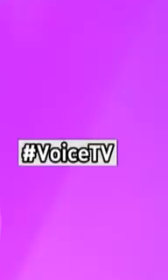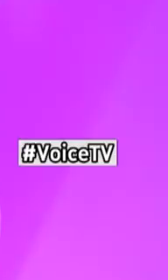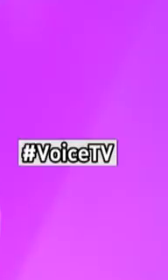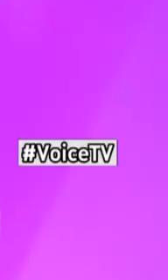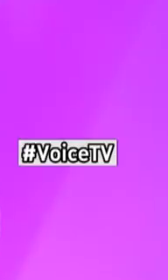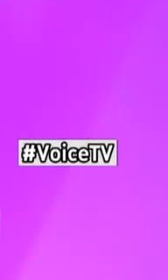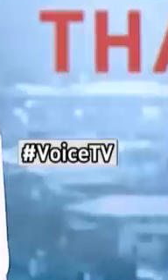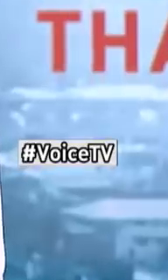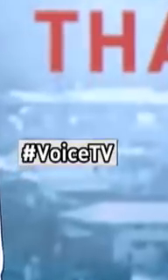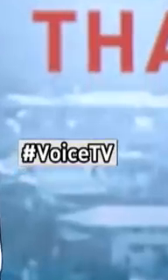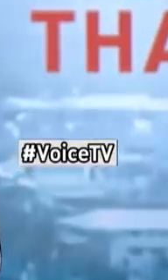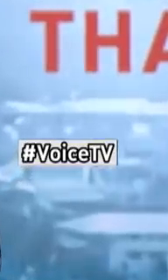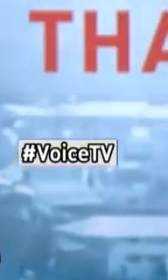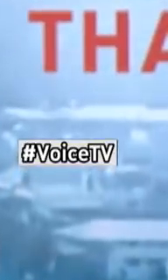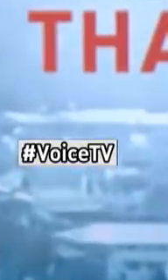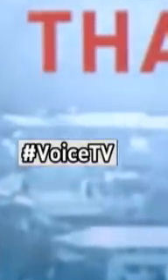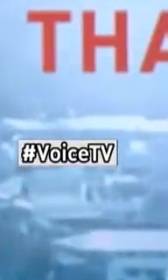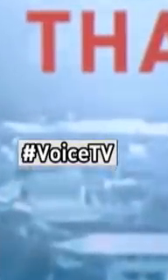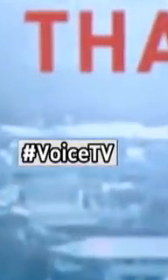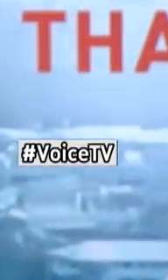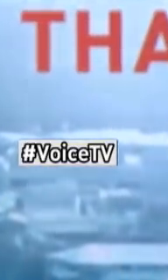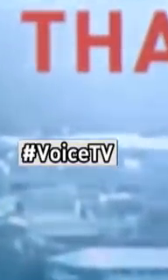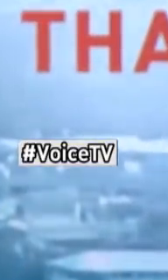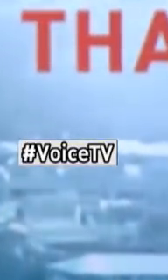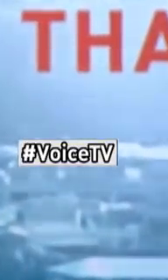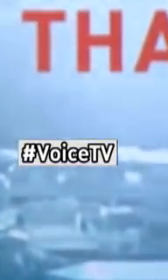ายก็ต้องมีหลักฐาน มา เทียบว่า